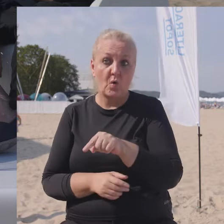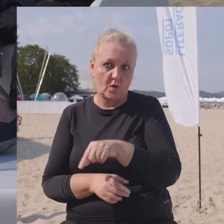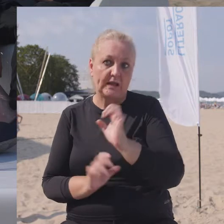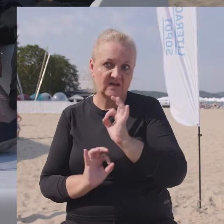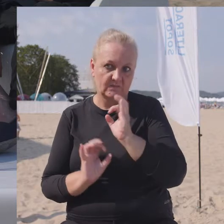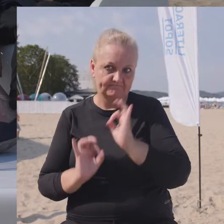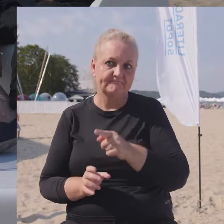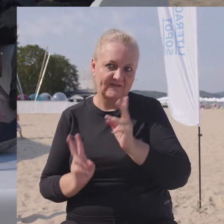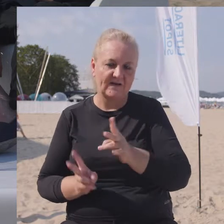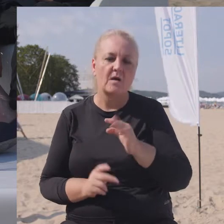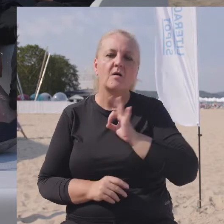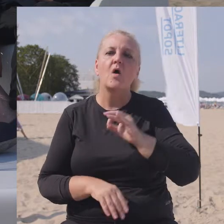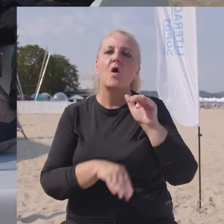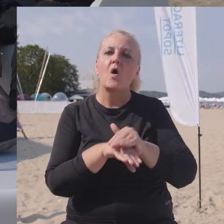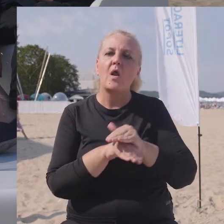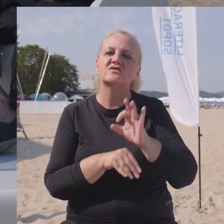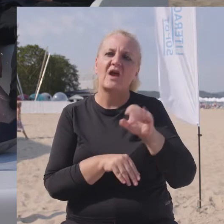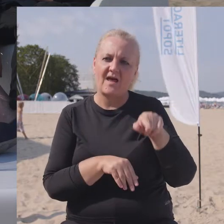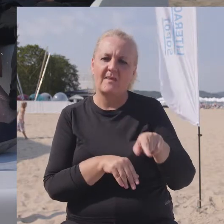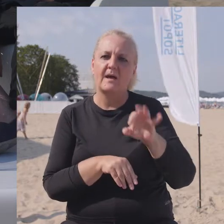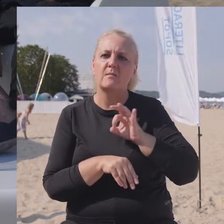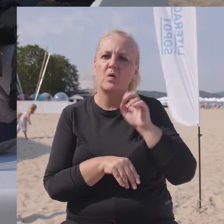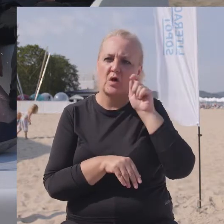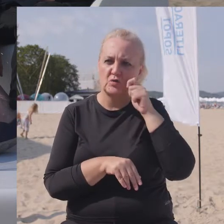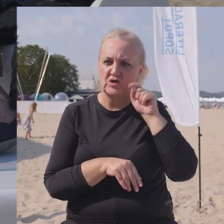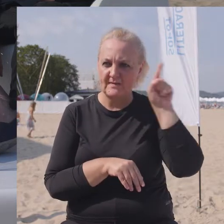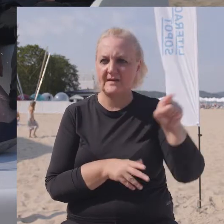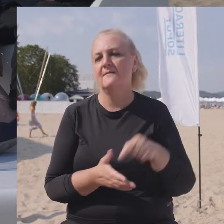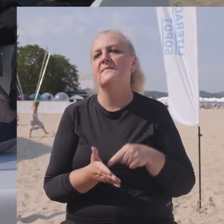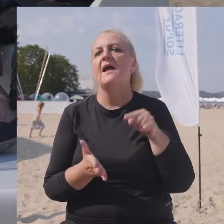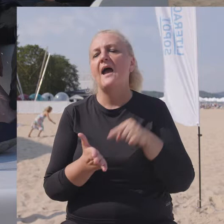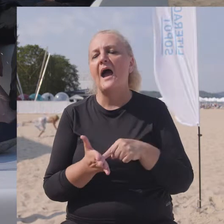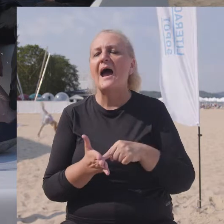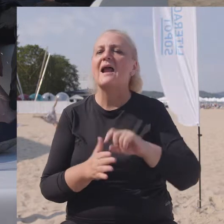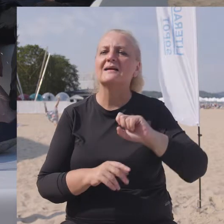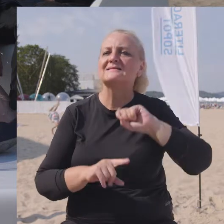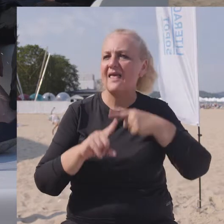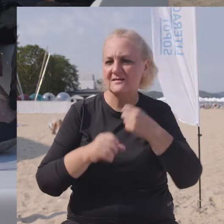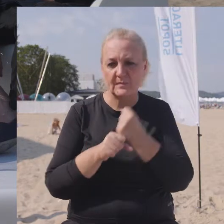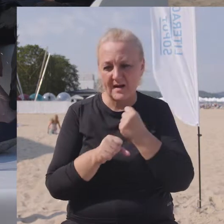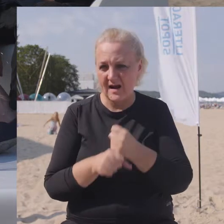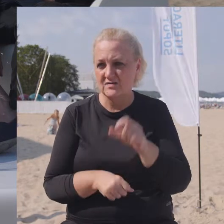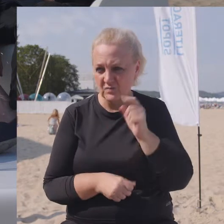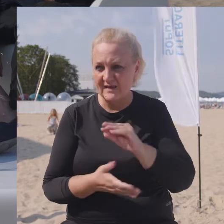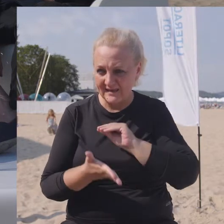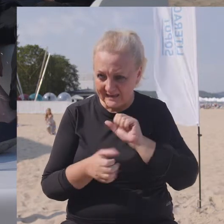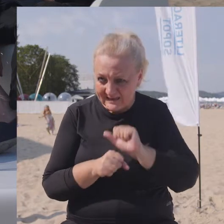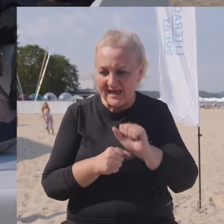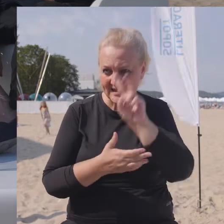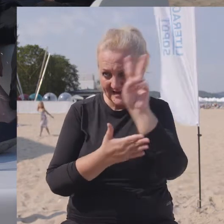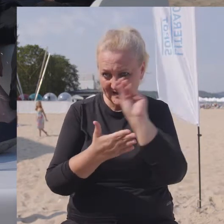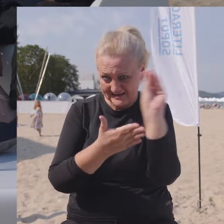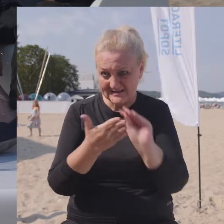sprawdzona, była koleżanka mojego dziadka, ale w ogóle praca seksualna jest tu obecna, chociaż bardzo tak właśnie trzeba się do niej